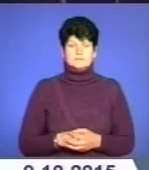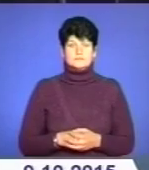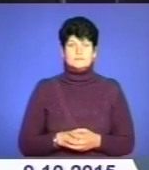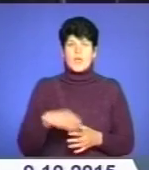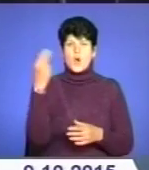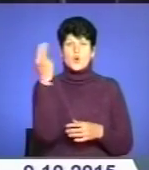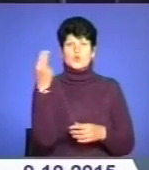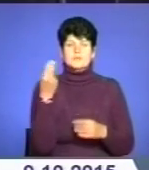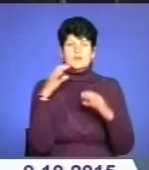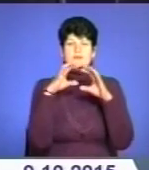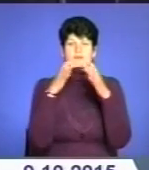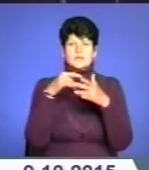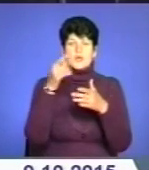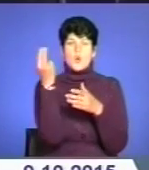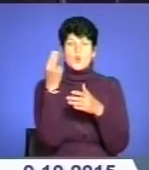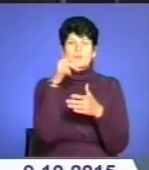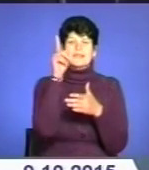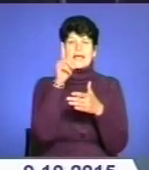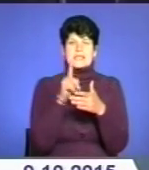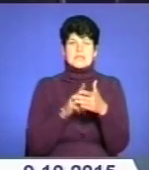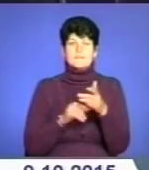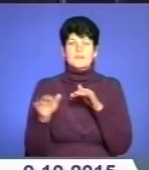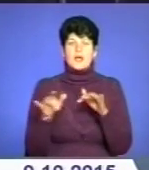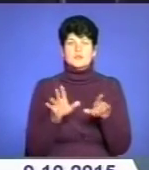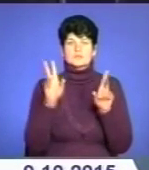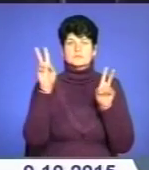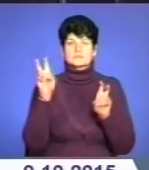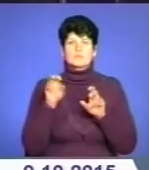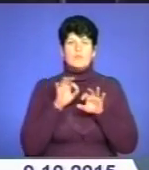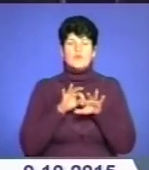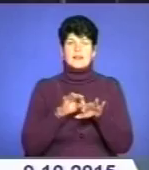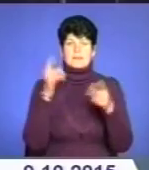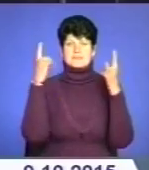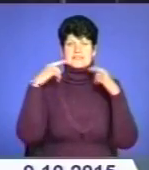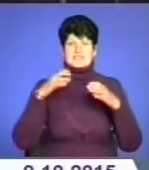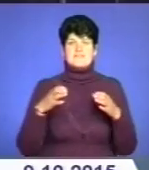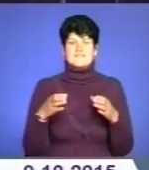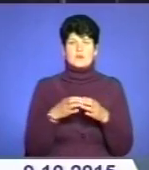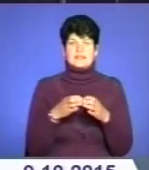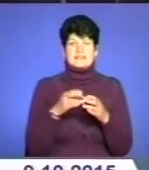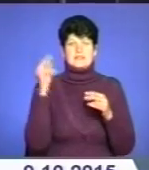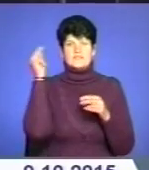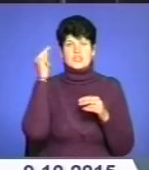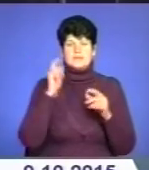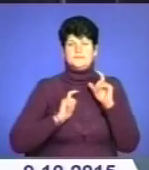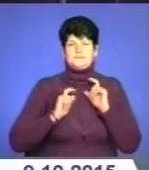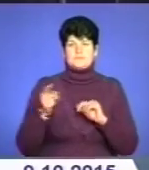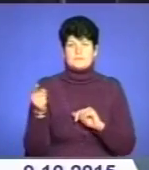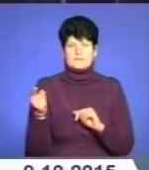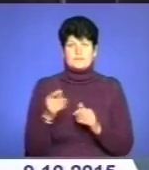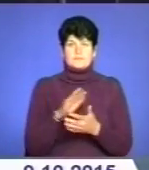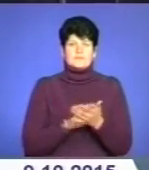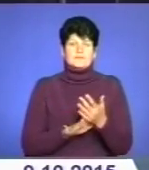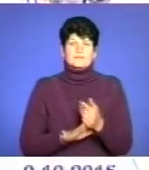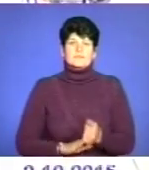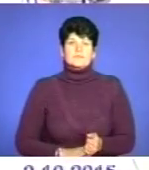Розмалюємо світ кольором надії. Акцію під такою назвою провели мистецькі факультети навчальних закладів Тернополя, розповідає Оксана Павлишин.